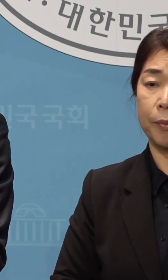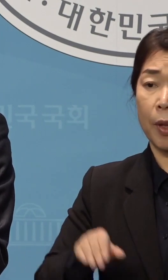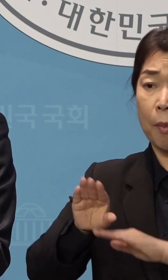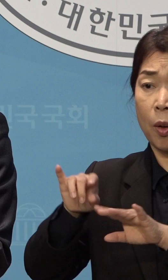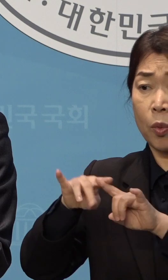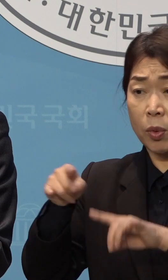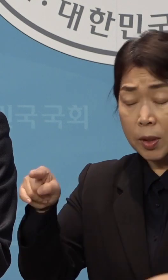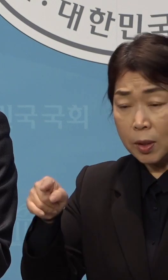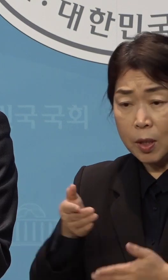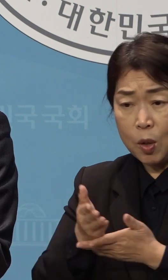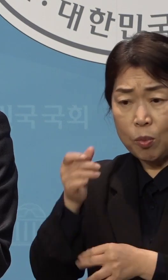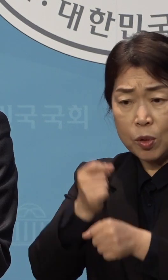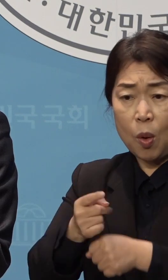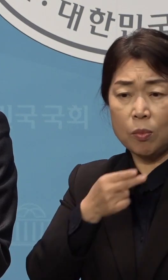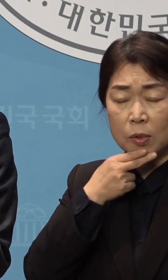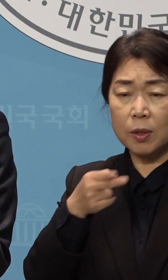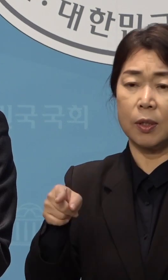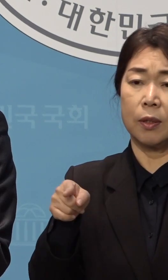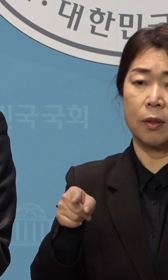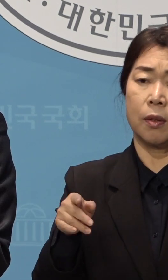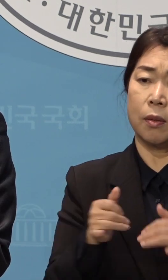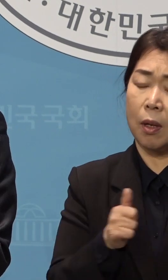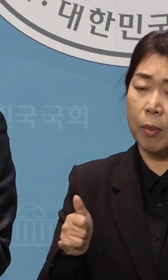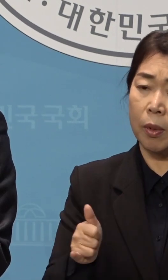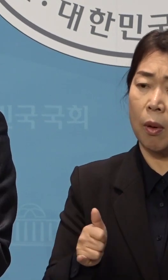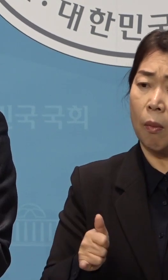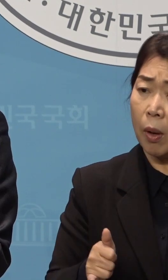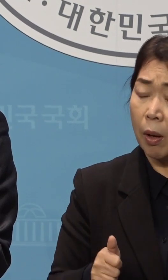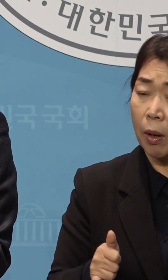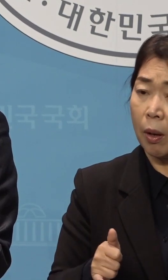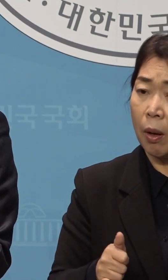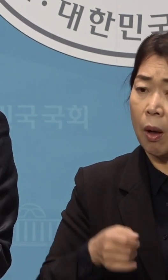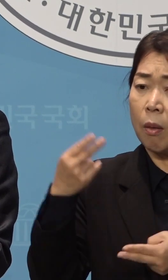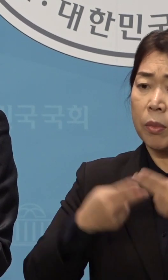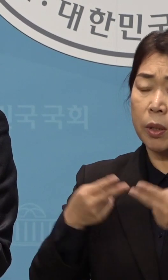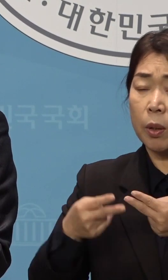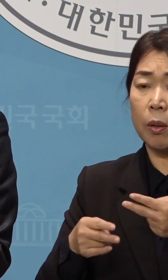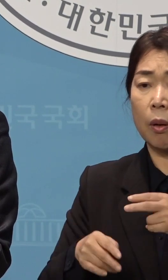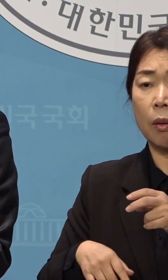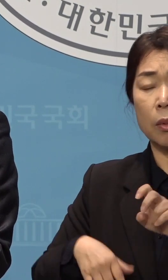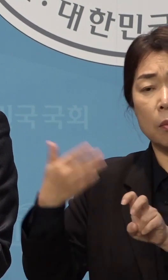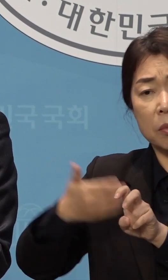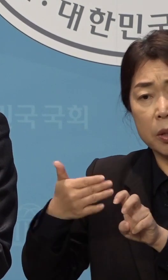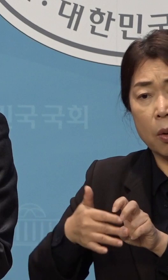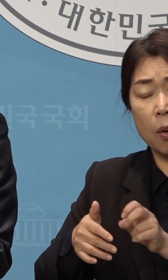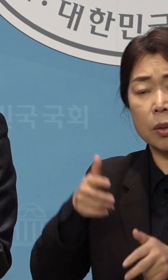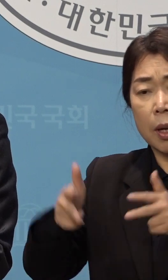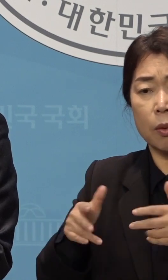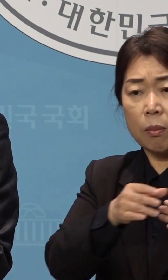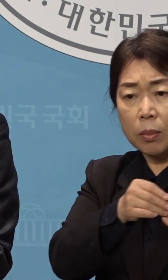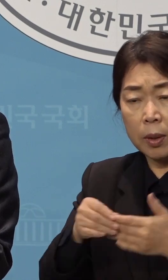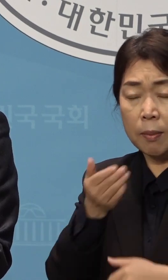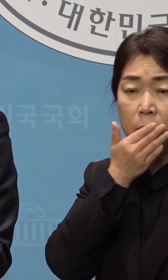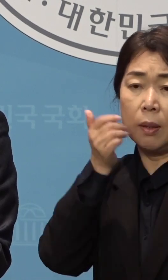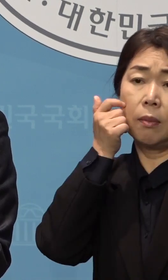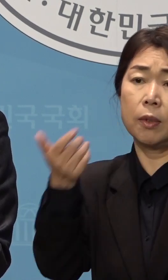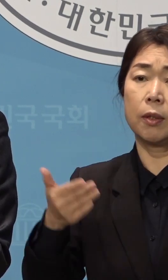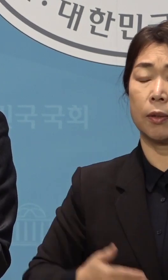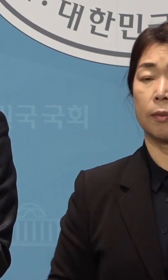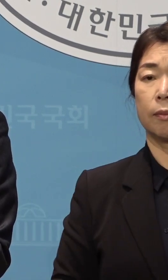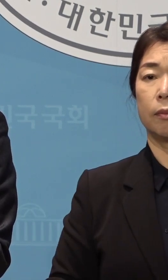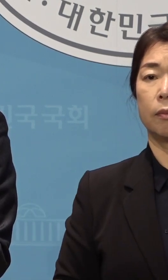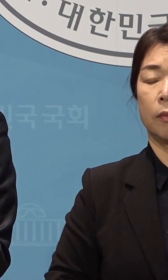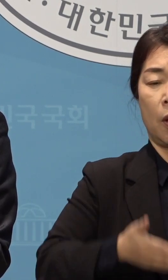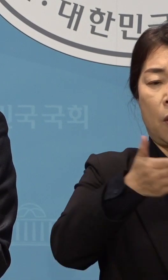전문성이 전혀 없는 특수통 검사가 어떻게 미디어 산업의 미래를 이끌어 간단 말입니까